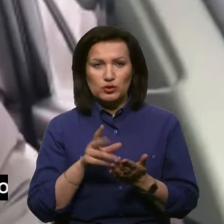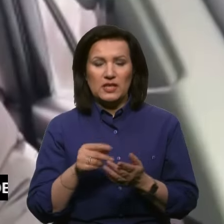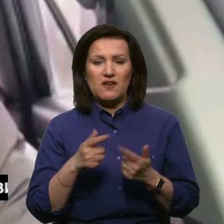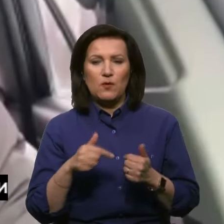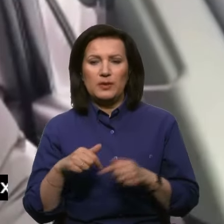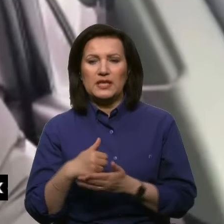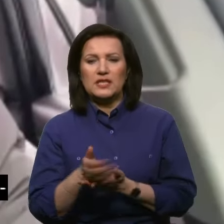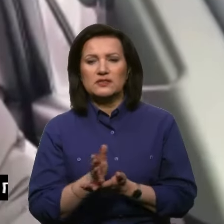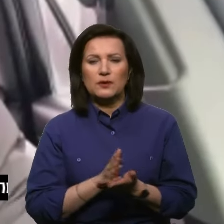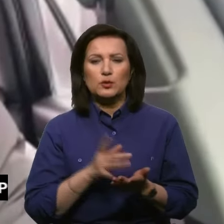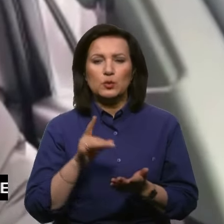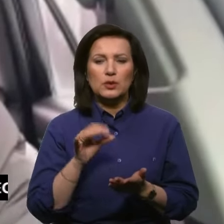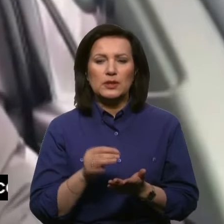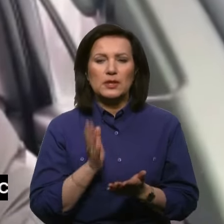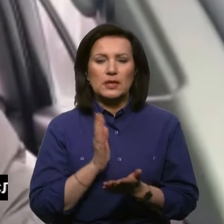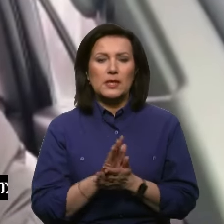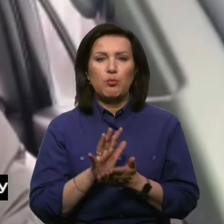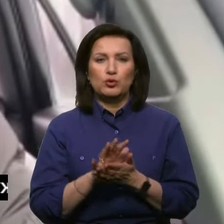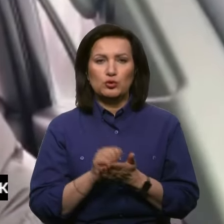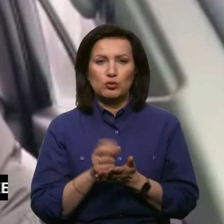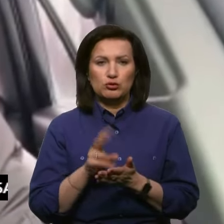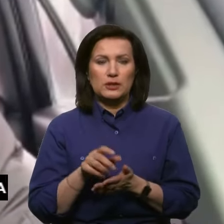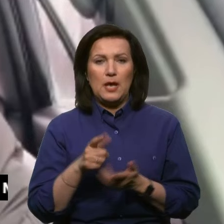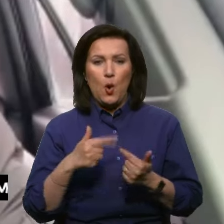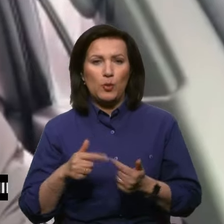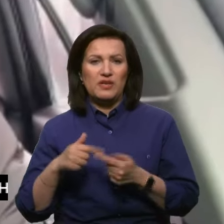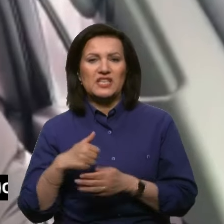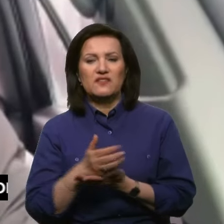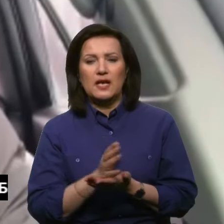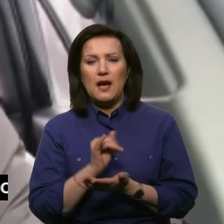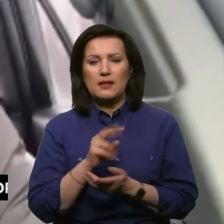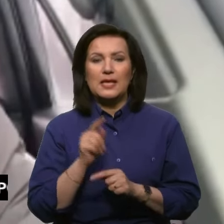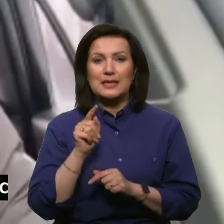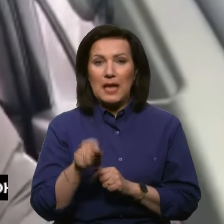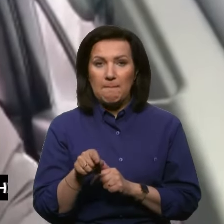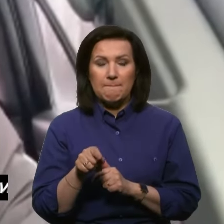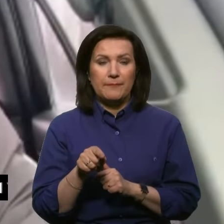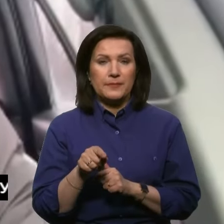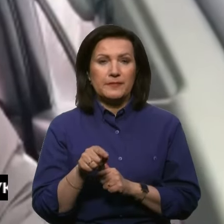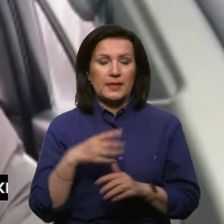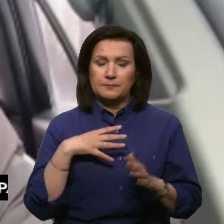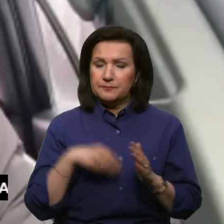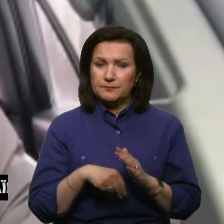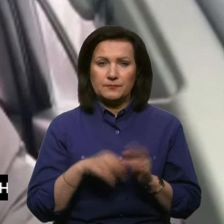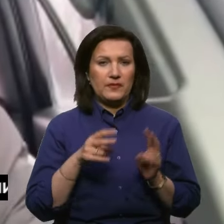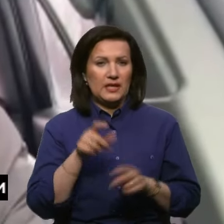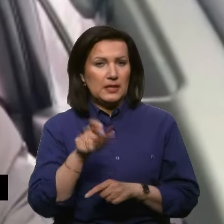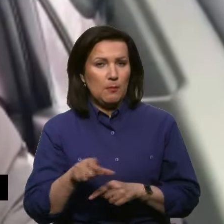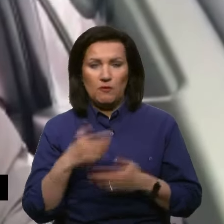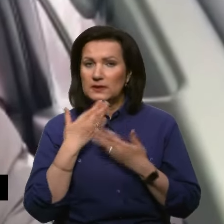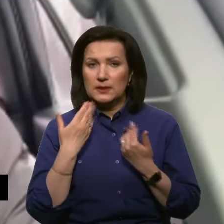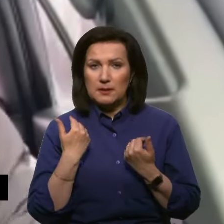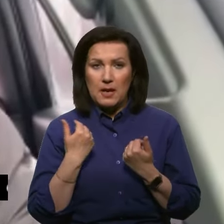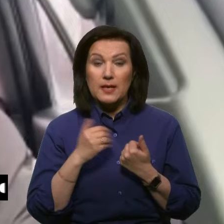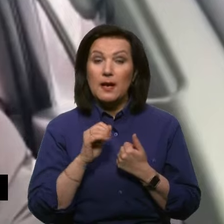об'єкти інфраструктури, є пошкодження об'єктів інфраструктури, але там ні загиблих, ні травмованих